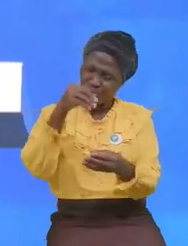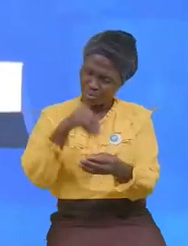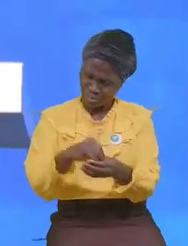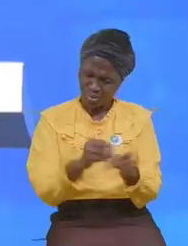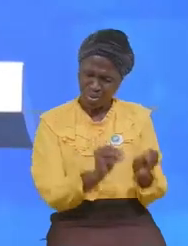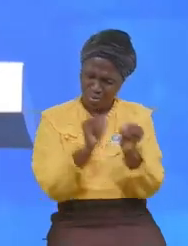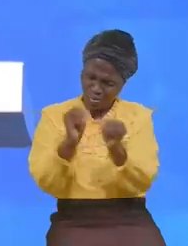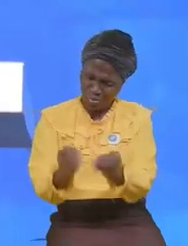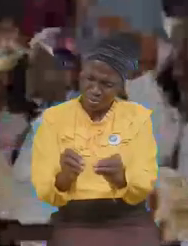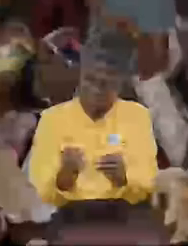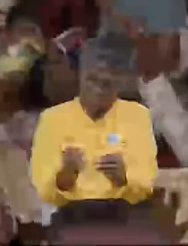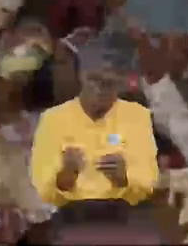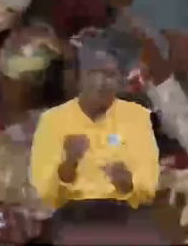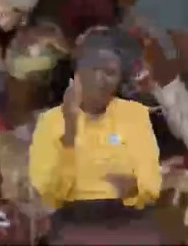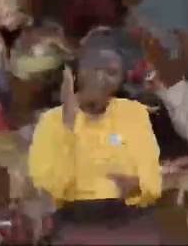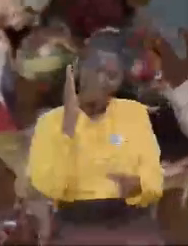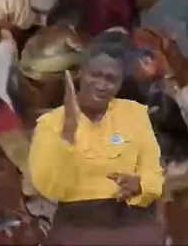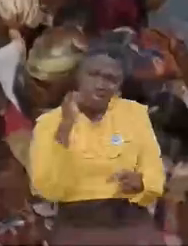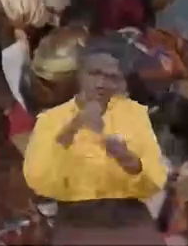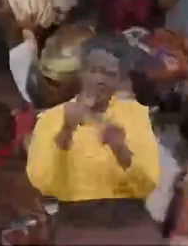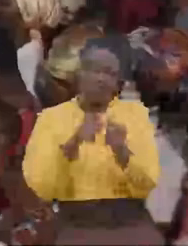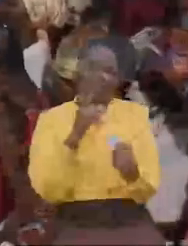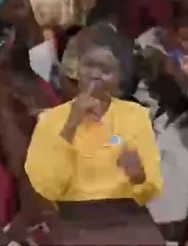Mais le témoignage dans chaque bouche